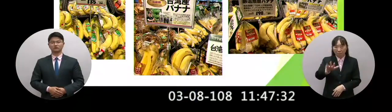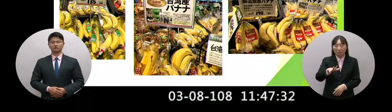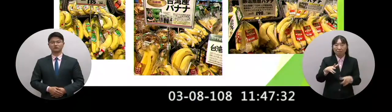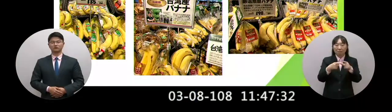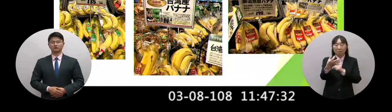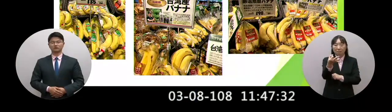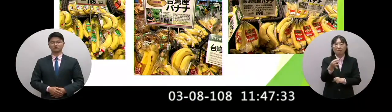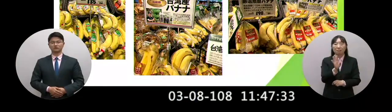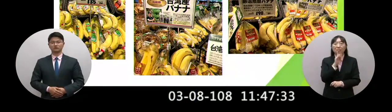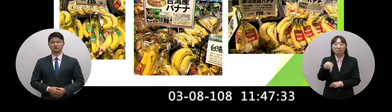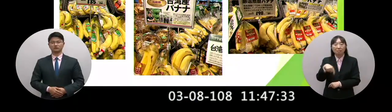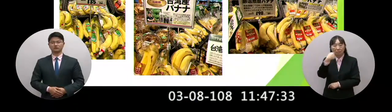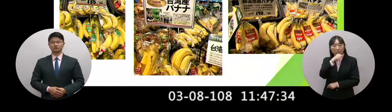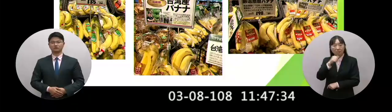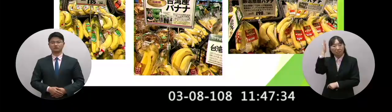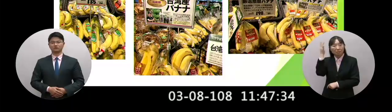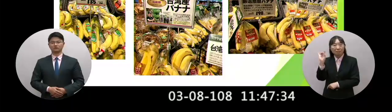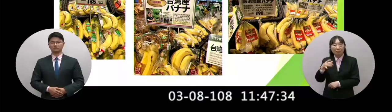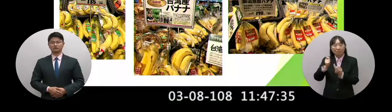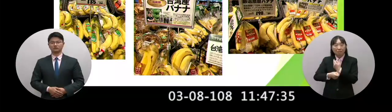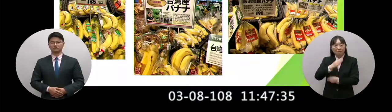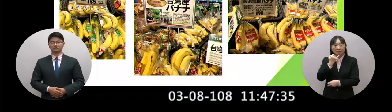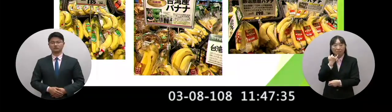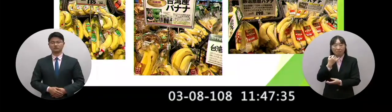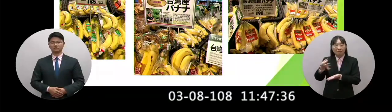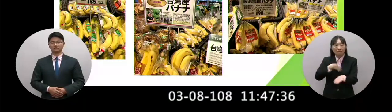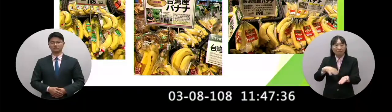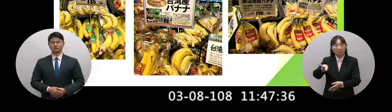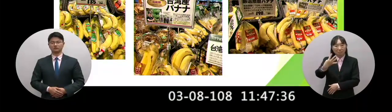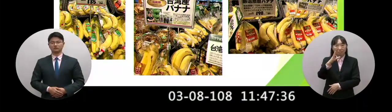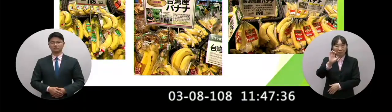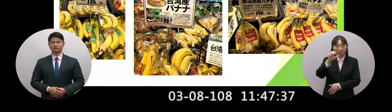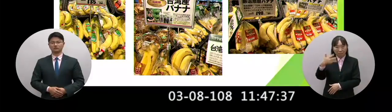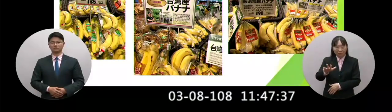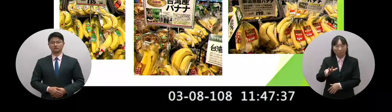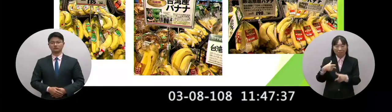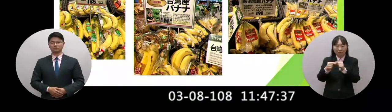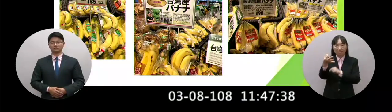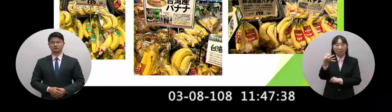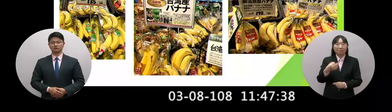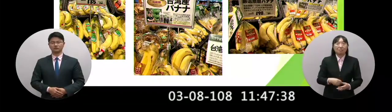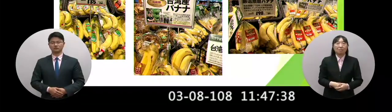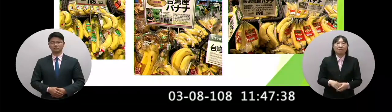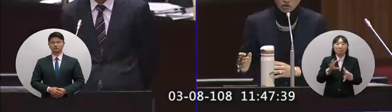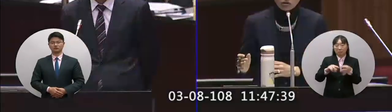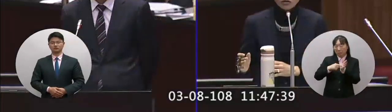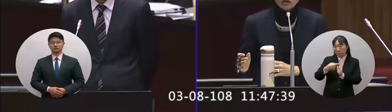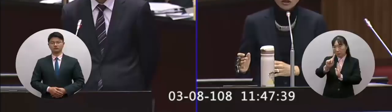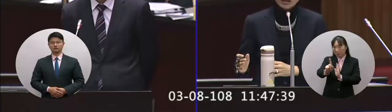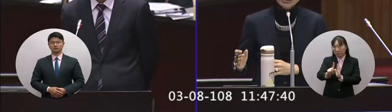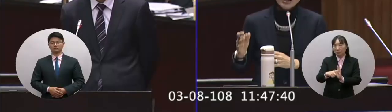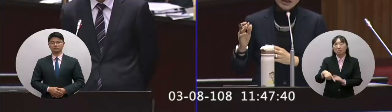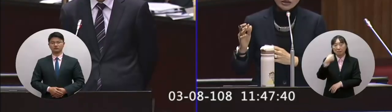但是台湾的乌龙蕉可以卖到498块的日币，显示台湾的品